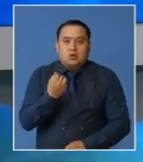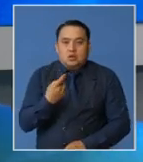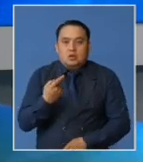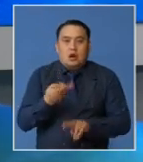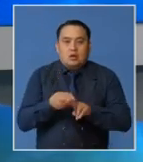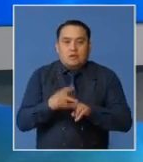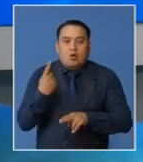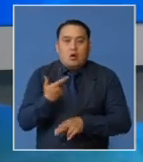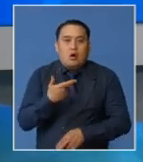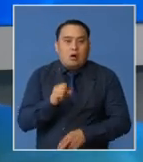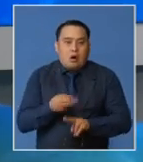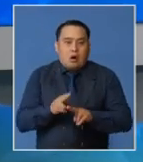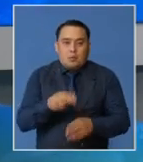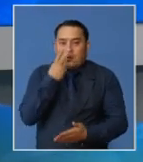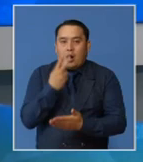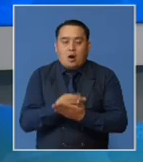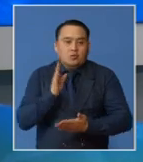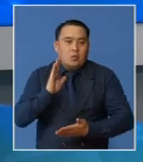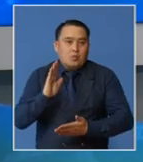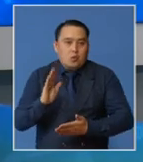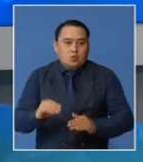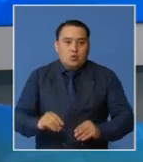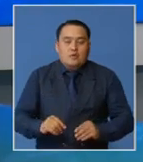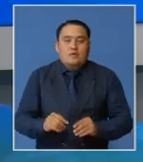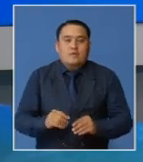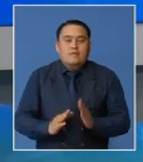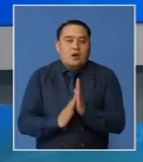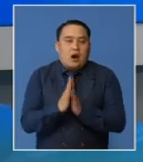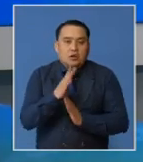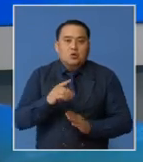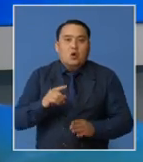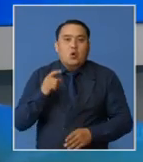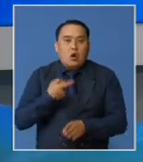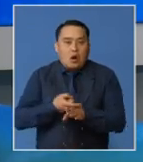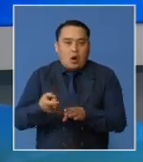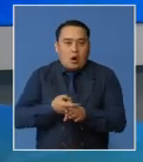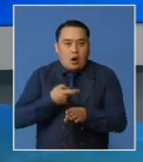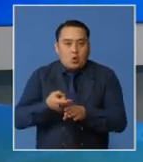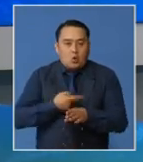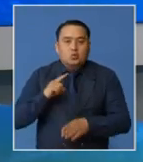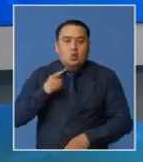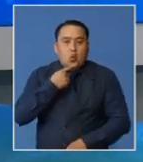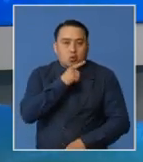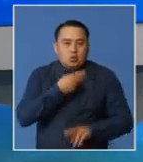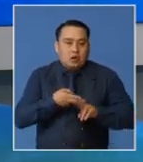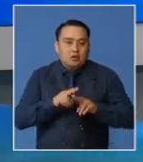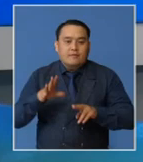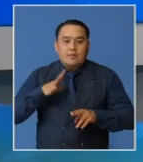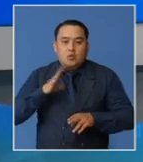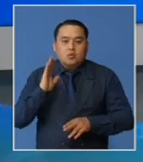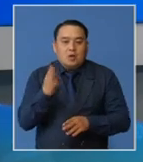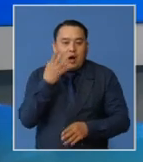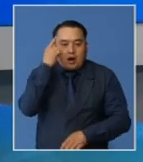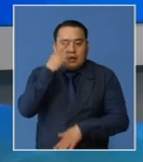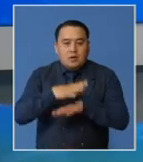гектара. Не менее внушительные показатели ожидаются и по выращиванию картофеля и кукурузы. Сегодня под председательством акима Алматинской области